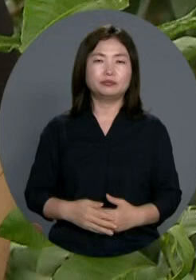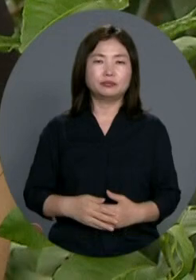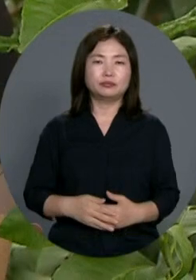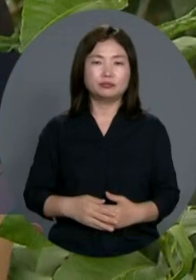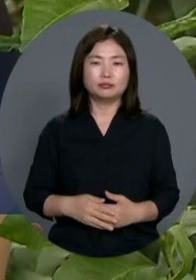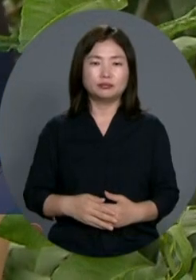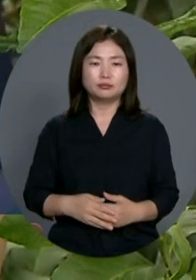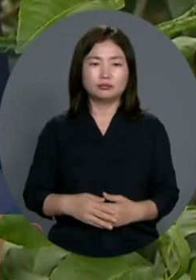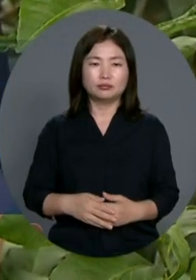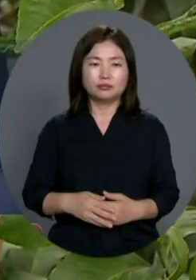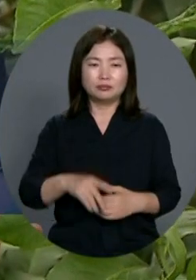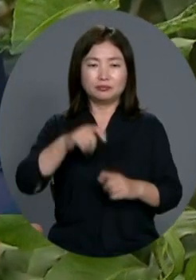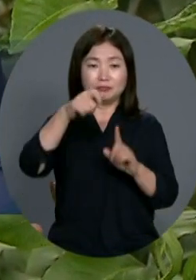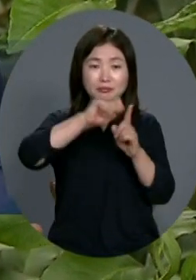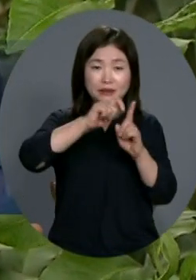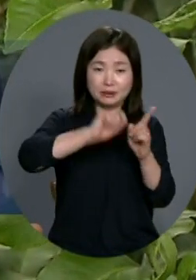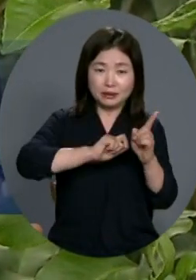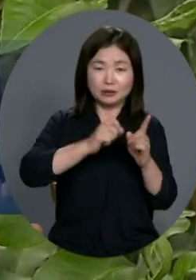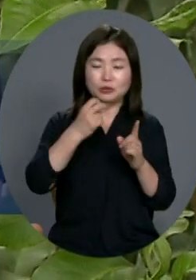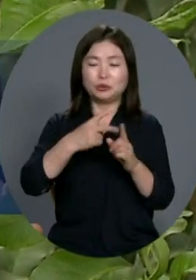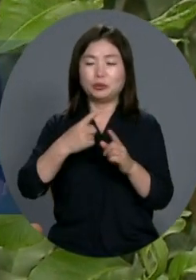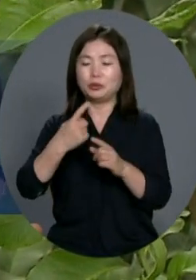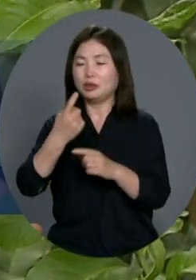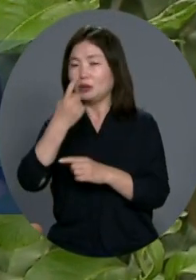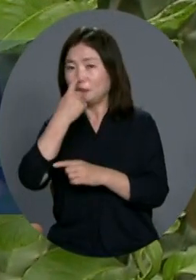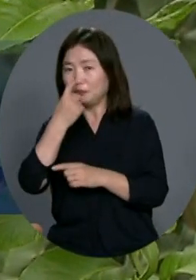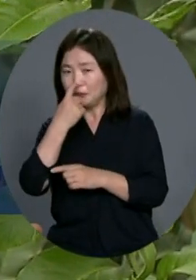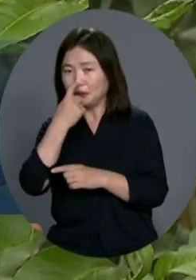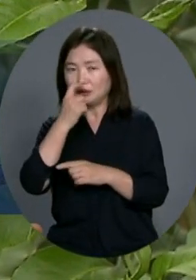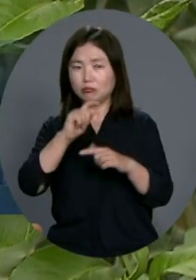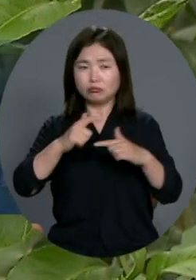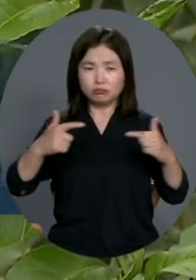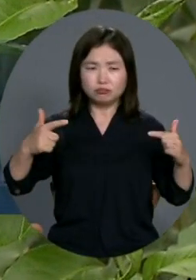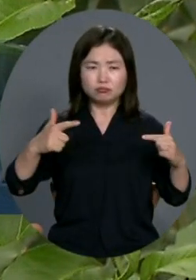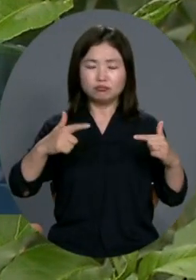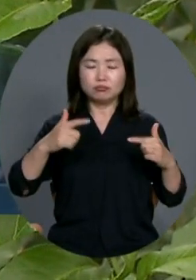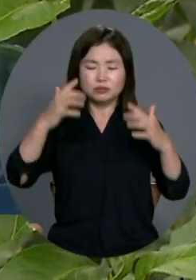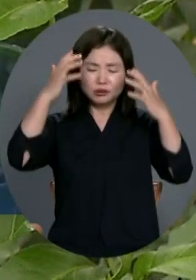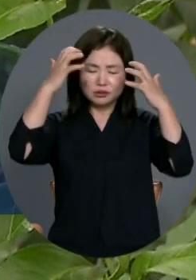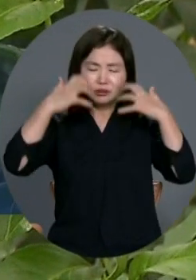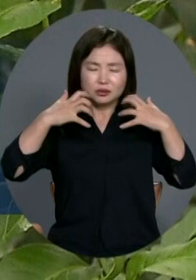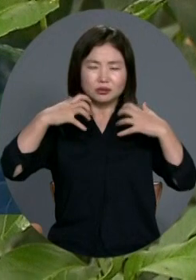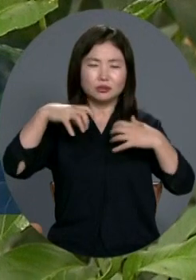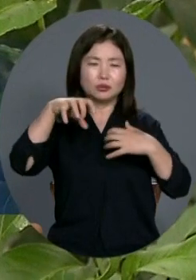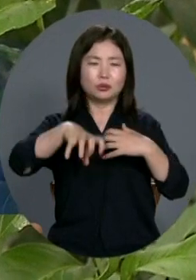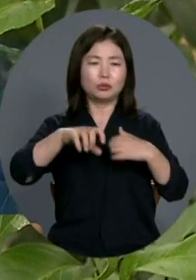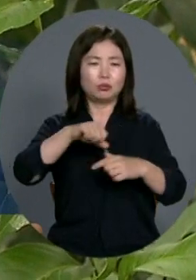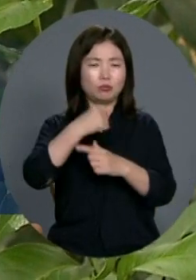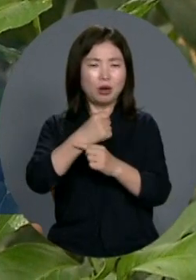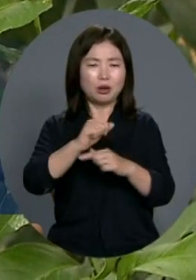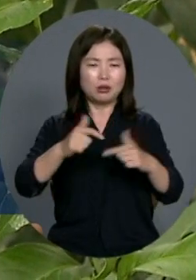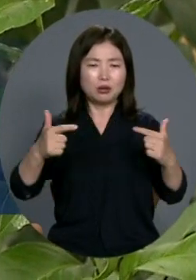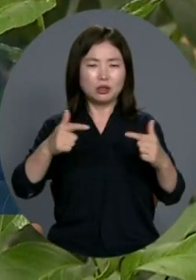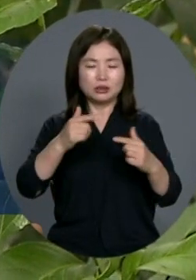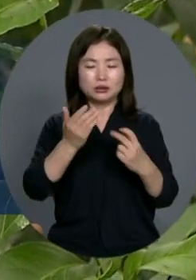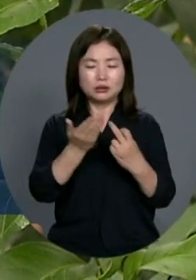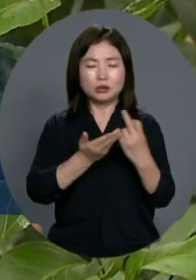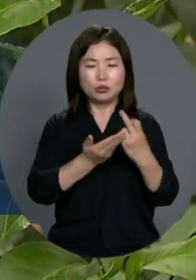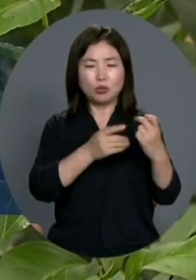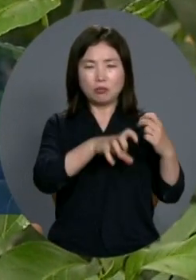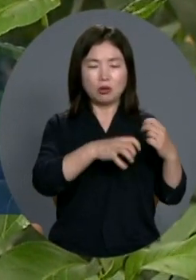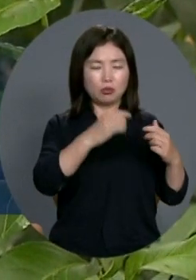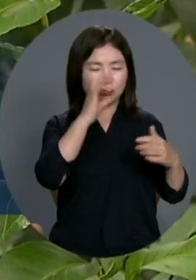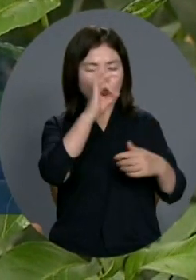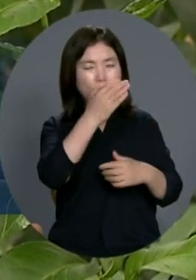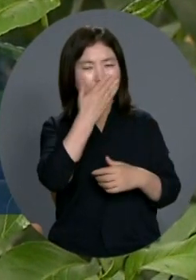사실 바나나나 아까 알려주신 뭐 커피라든지 이런 것들을 뭐 열대 과일이 나는 사실 제주도 이런